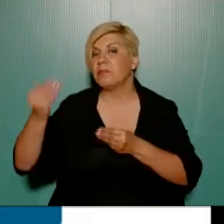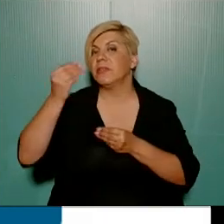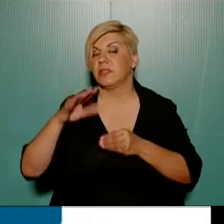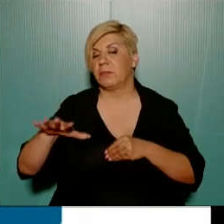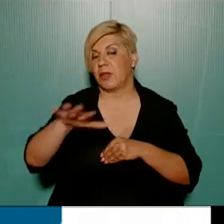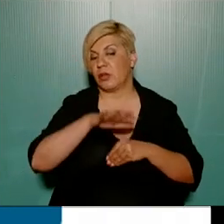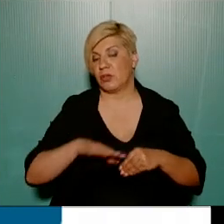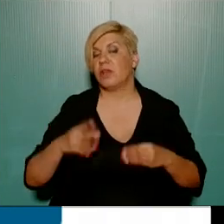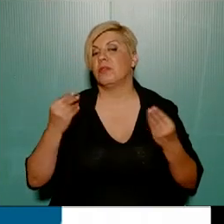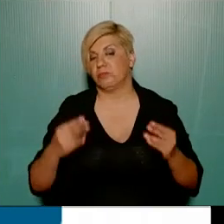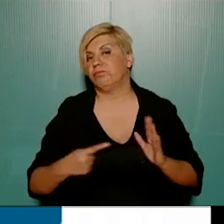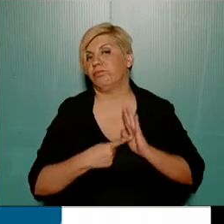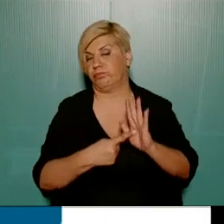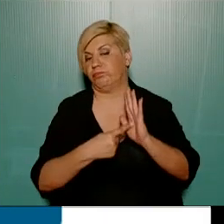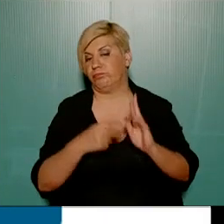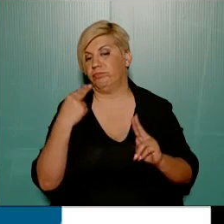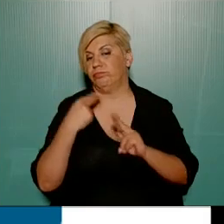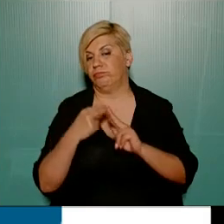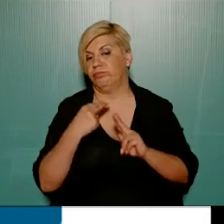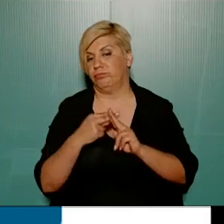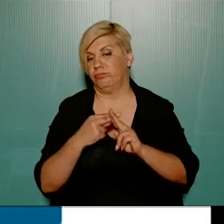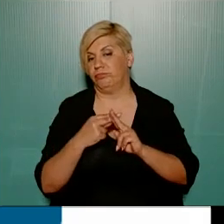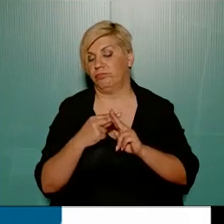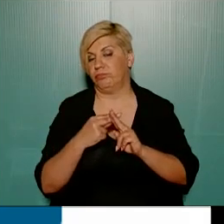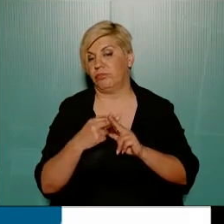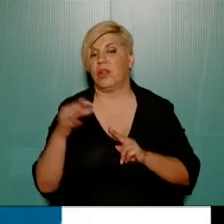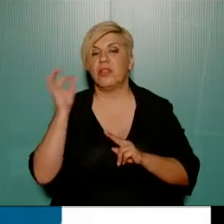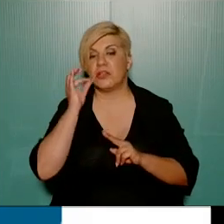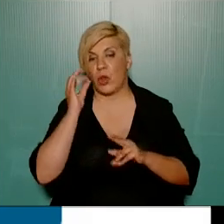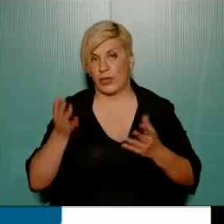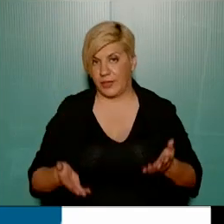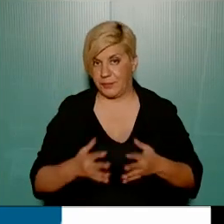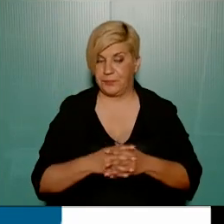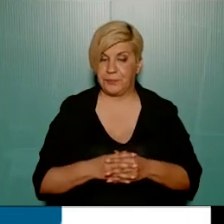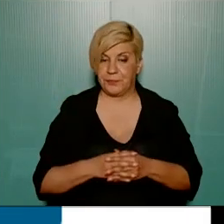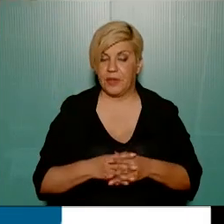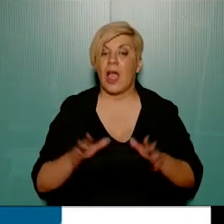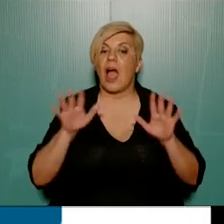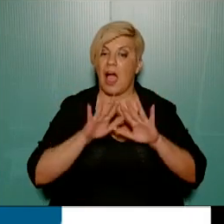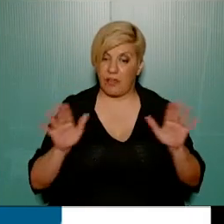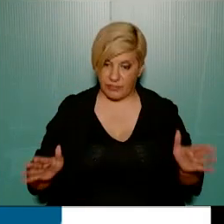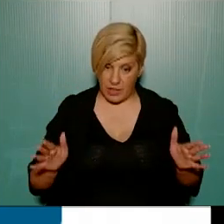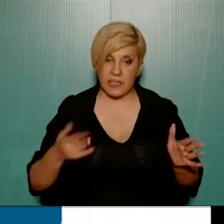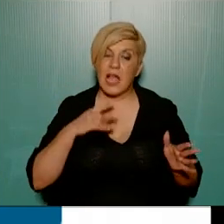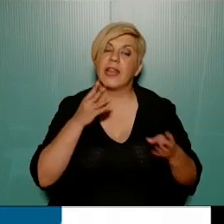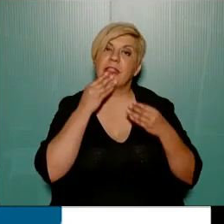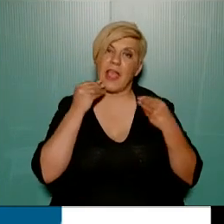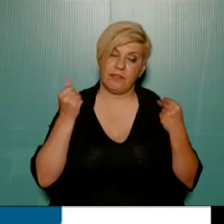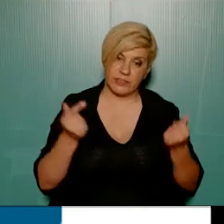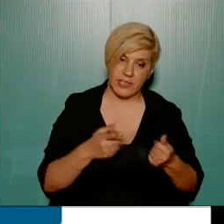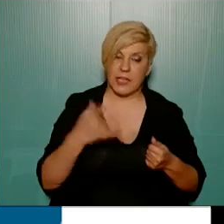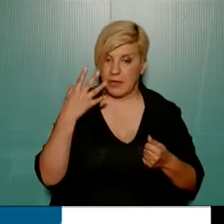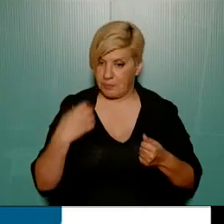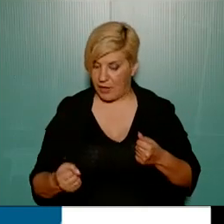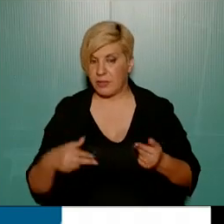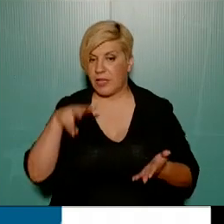αλλά και το πόσιμο εξαιρετικής σημασίας για την Θεσσαλονίκη. αυτά, μόνο σαν γεύση, υπάρχουν